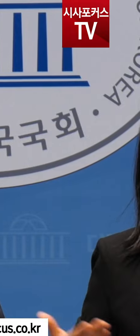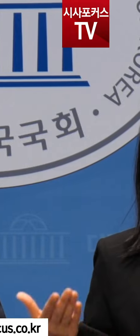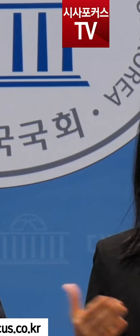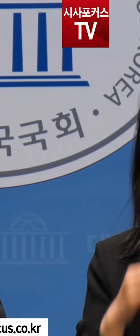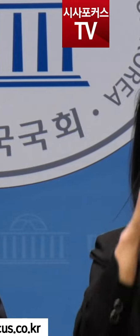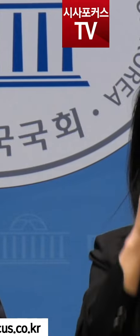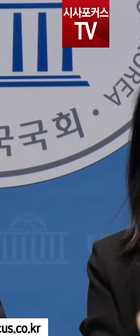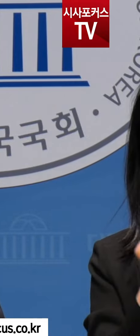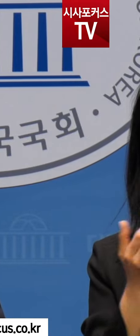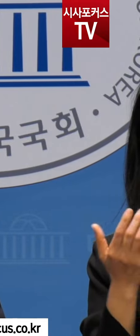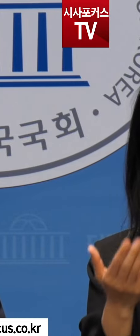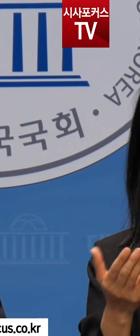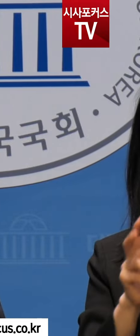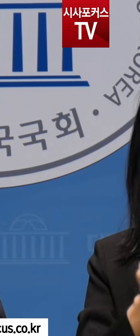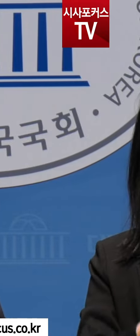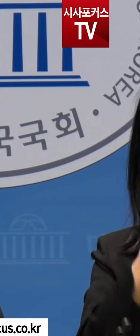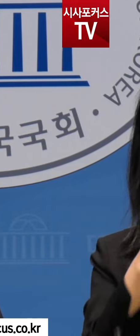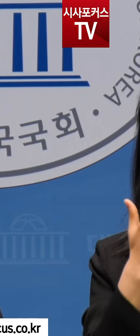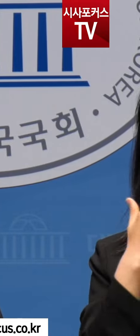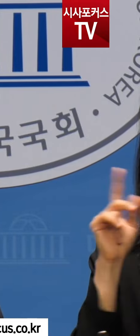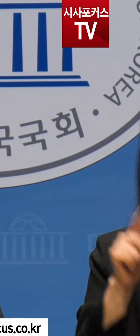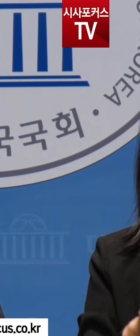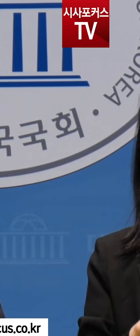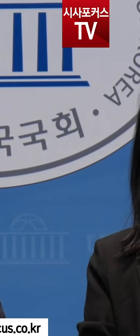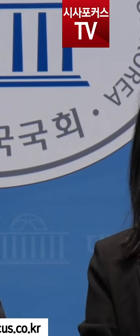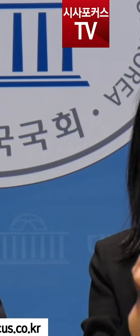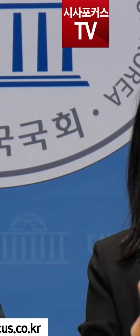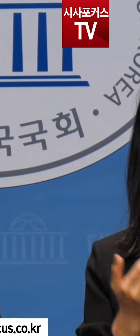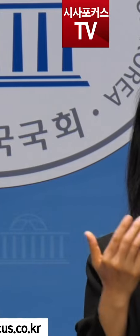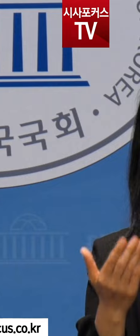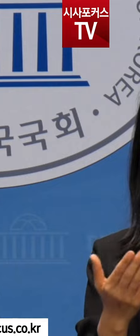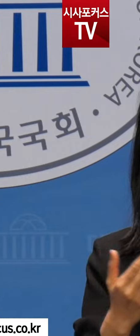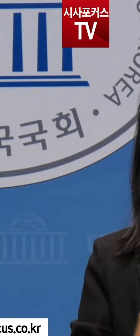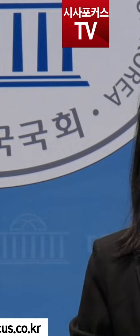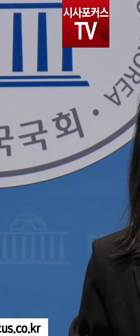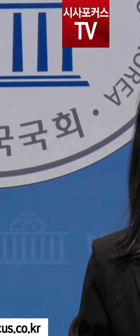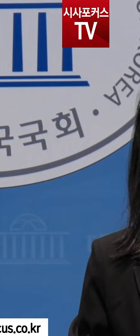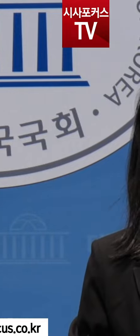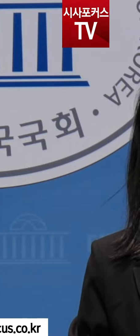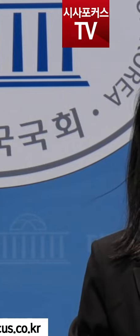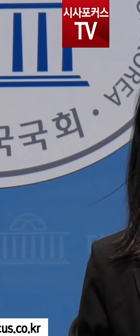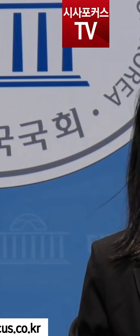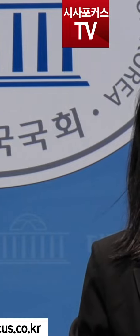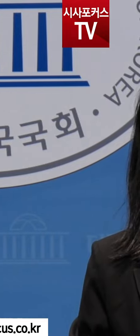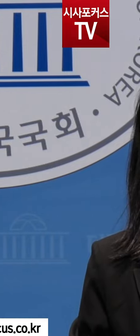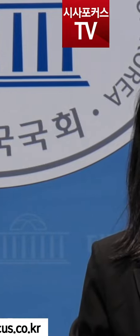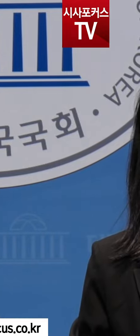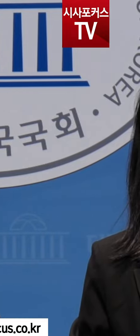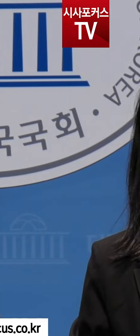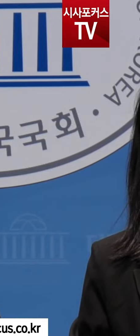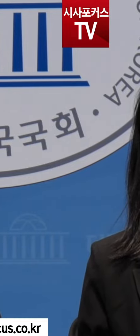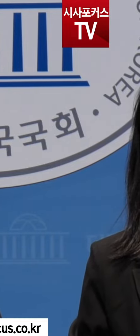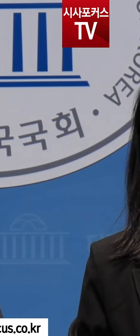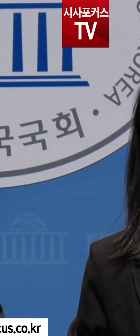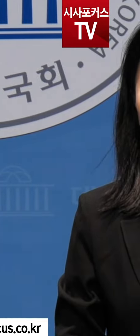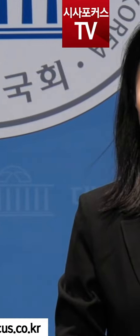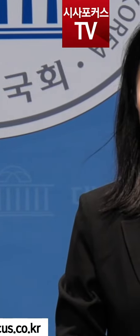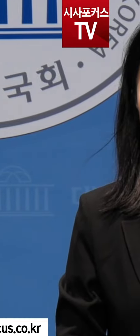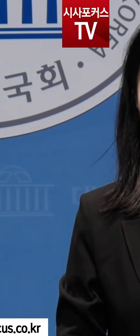실상을 알리고 문제점을 국민들께 설명을 드리는 절차가 필요한 것 같아서 오늘 기자회견을 열게